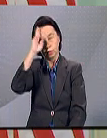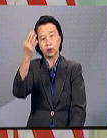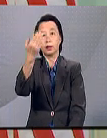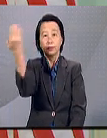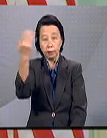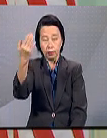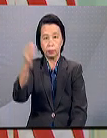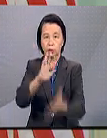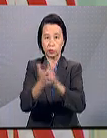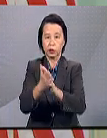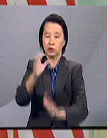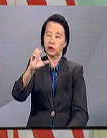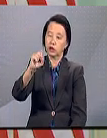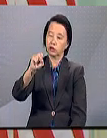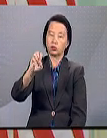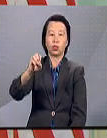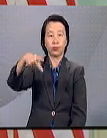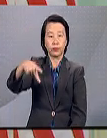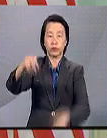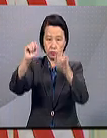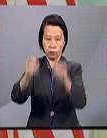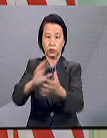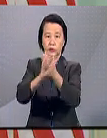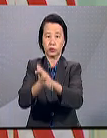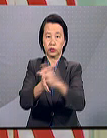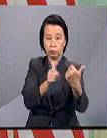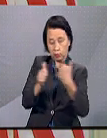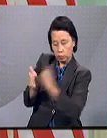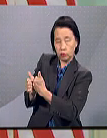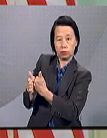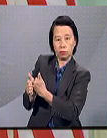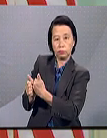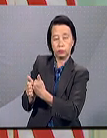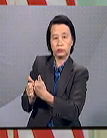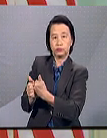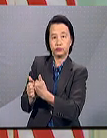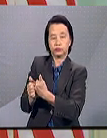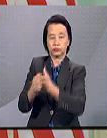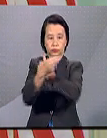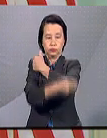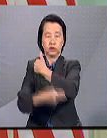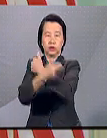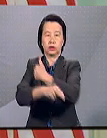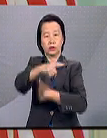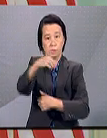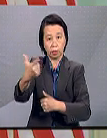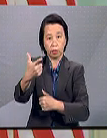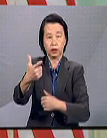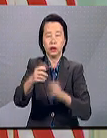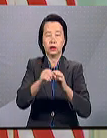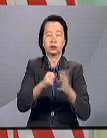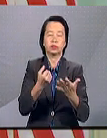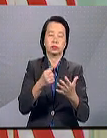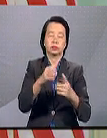maka SOP tersebut boleh dijadikan rujukan oleh negeri-negeri lain selain daripada